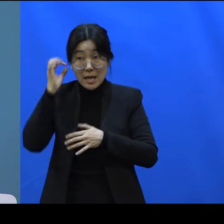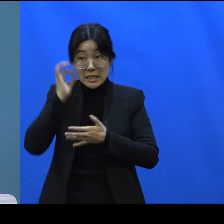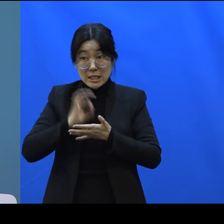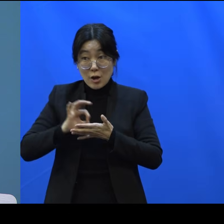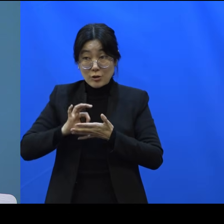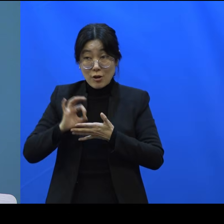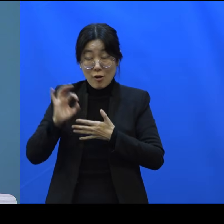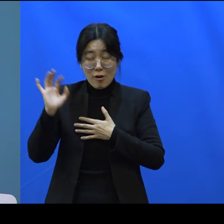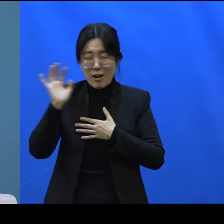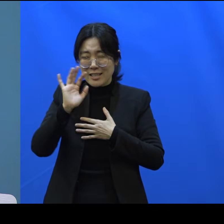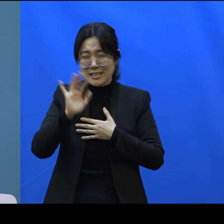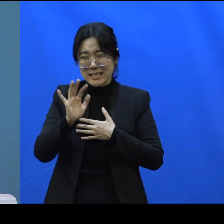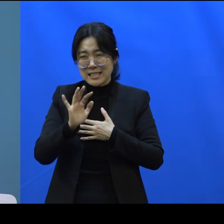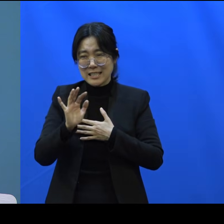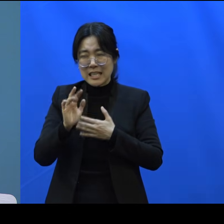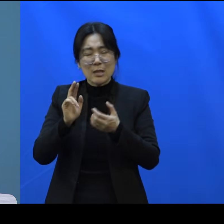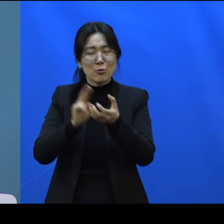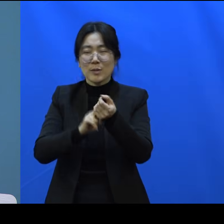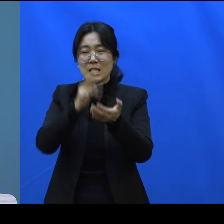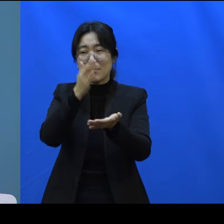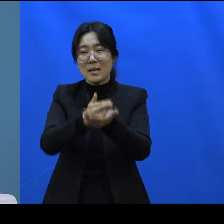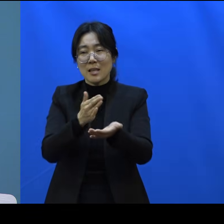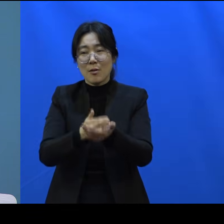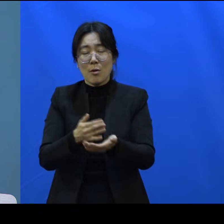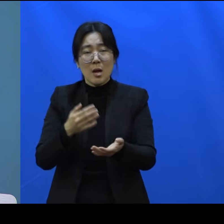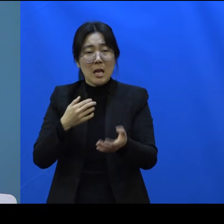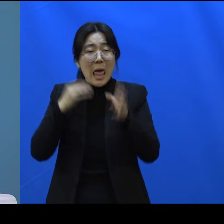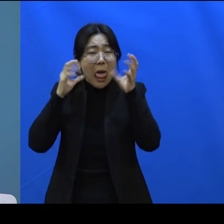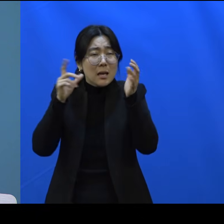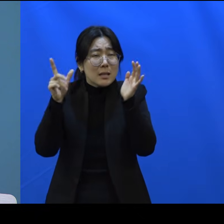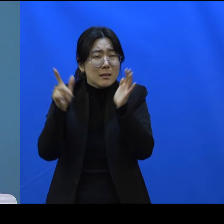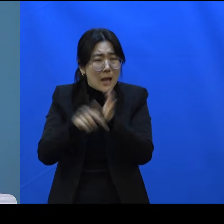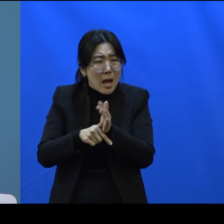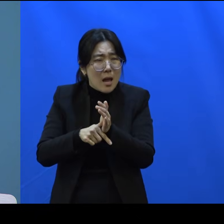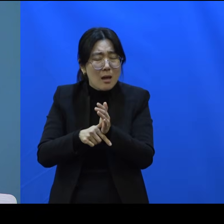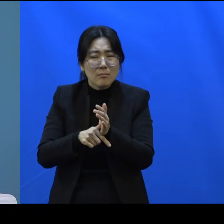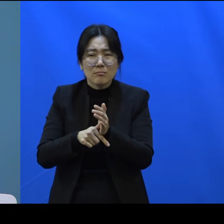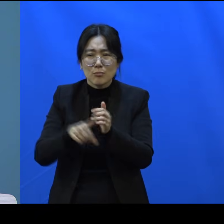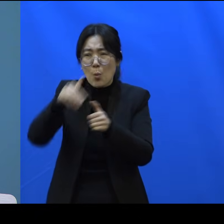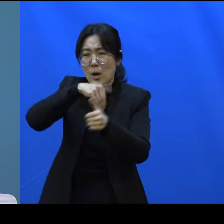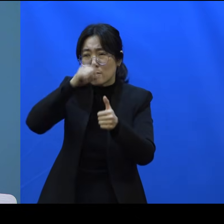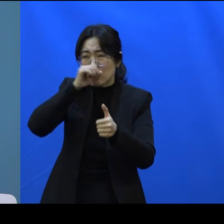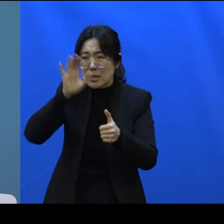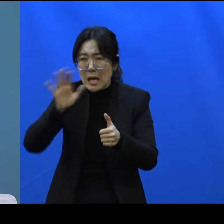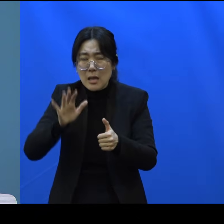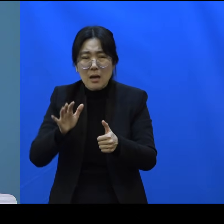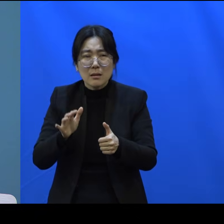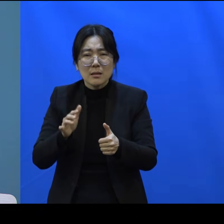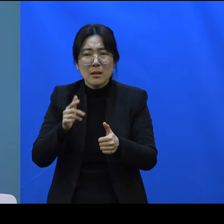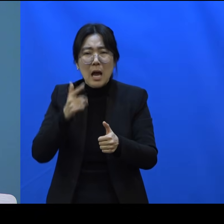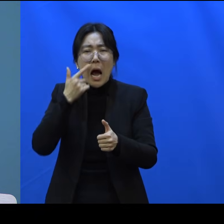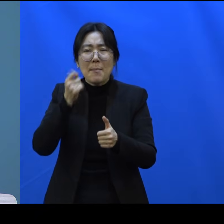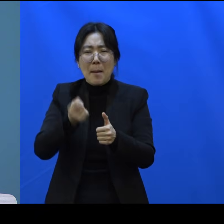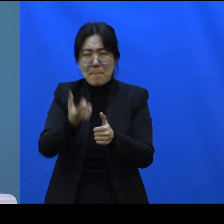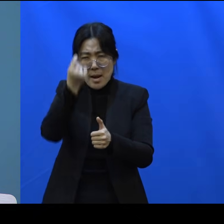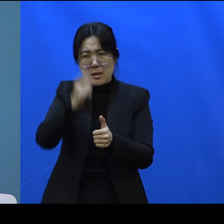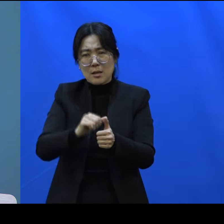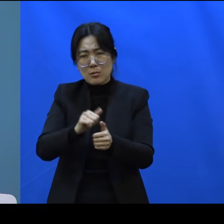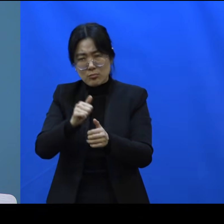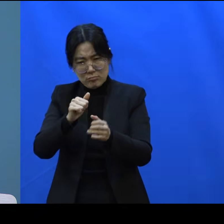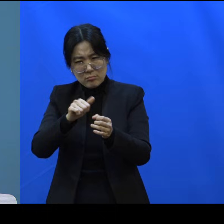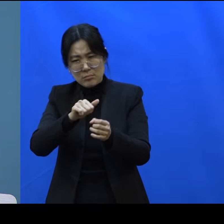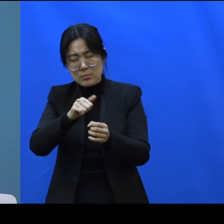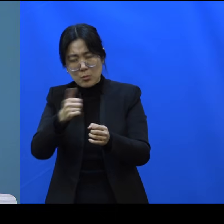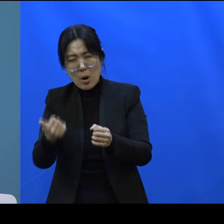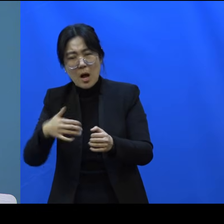어린 시절 불우했던 환경, 아무에게도 얘기할 수 없었던 불우한 환경, 아버지가 일찍 돌아가시고 때로는 내